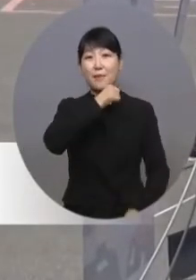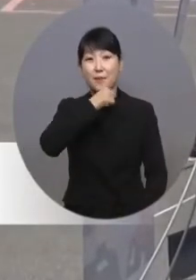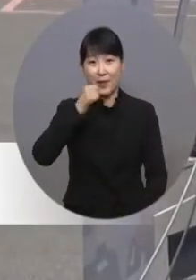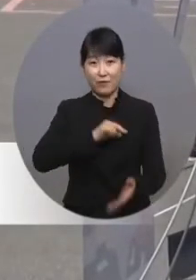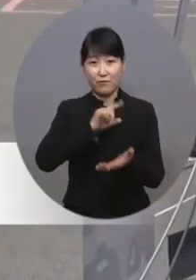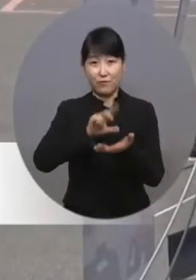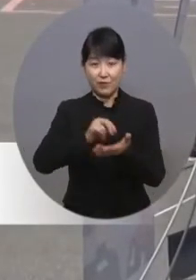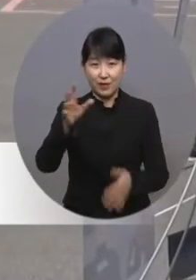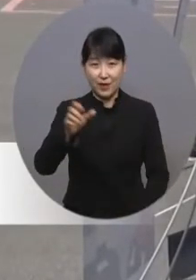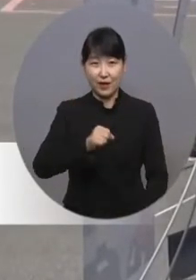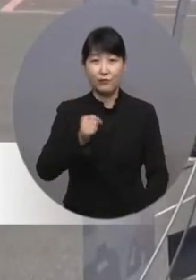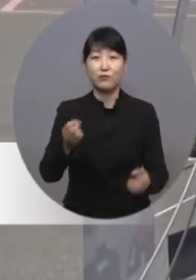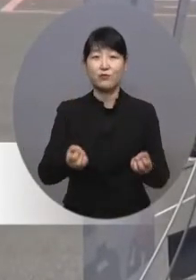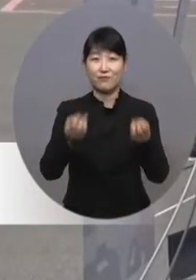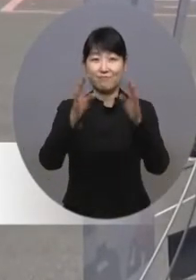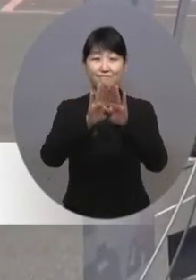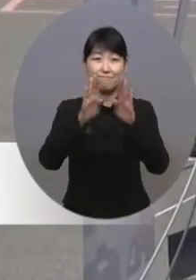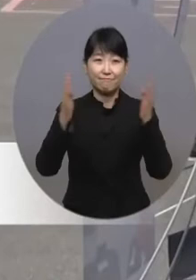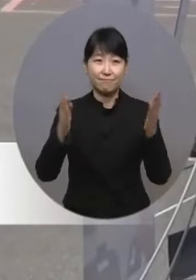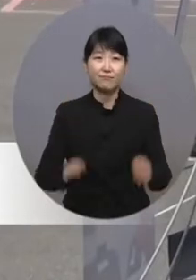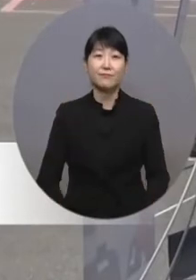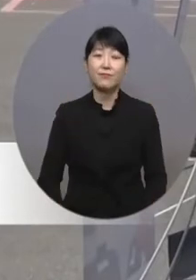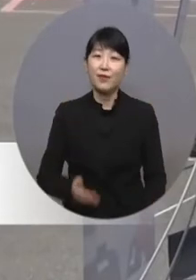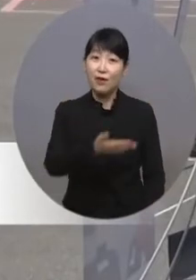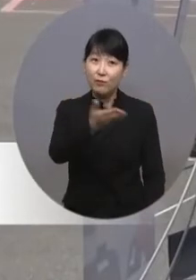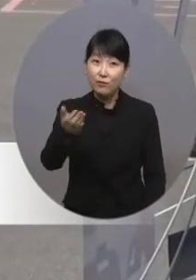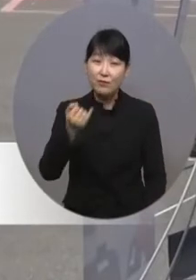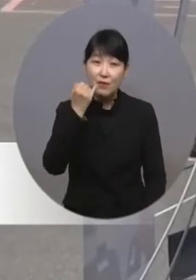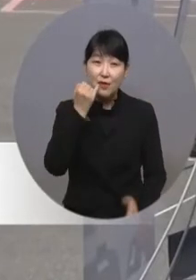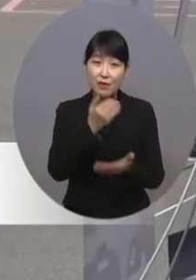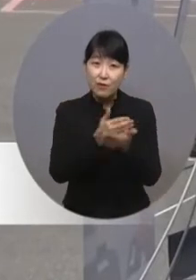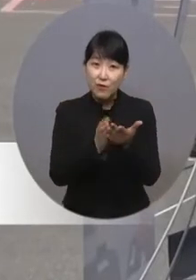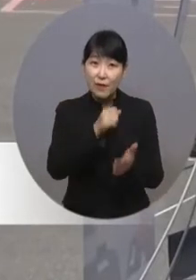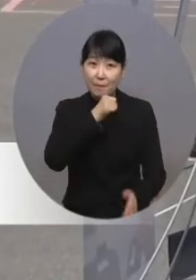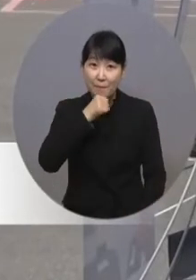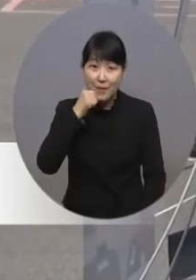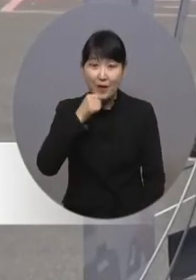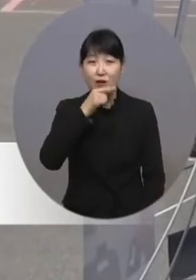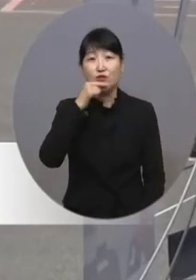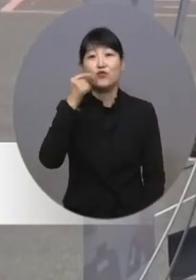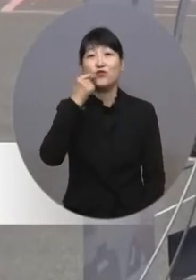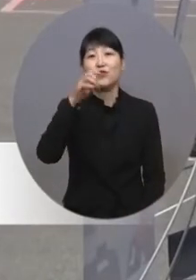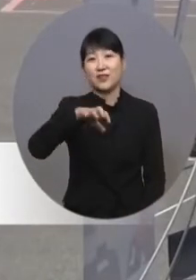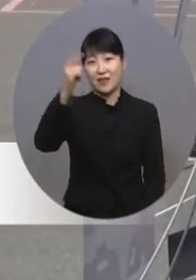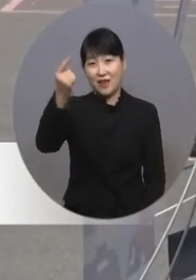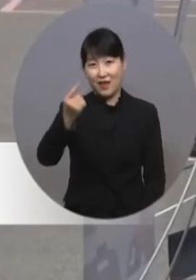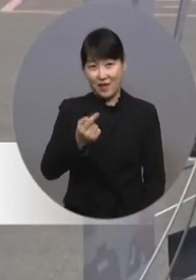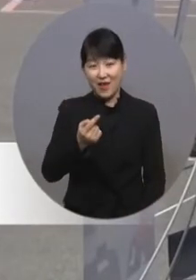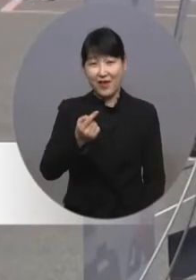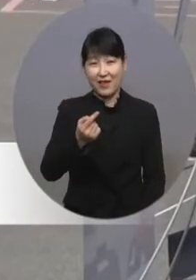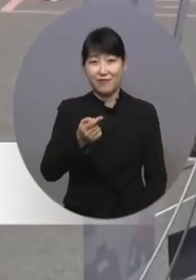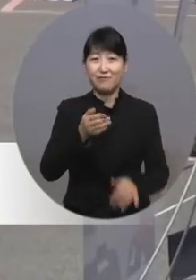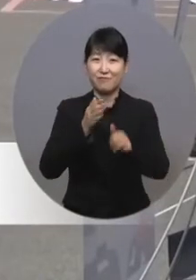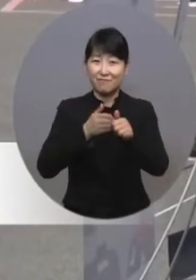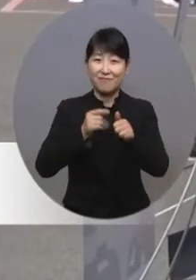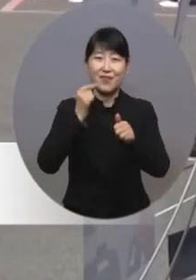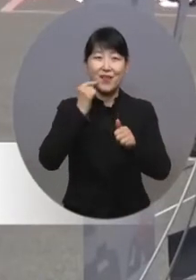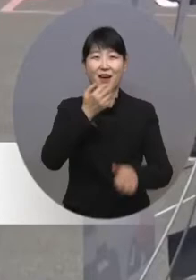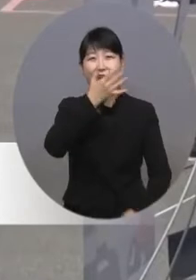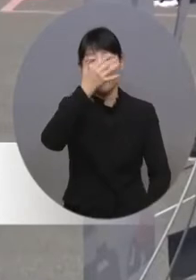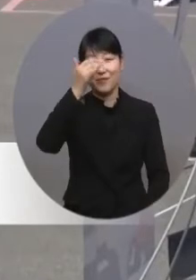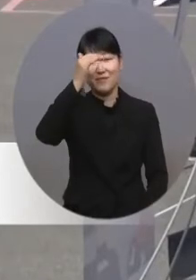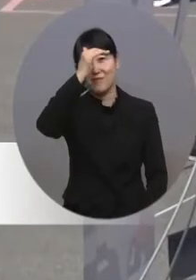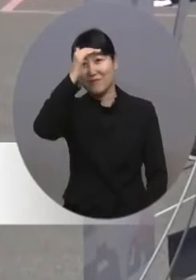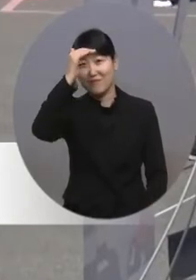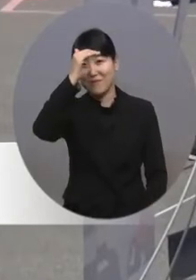주제로 축제를 열었습니다. 여러분들 장류의 맛을 순창에 와서 봐주시고 순창의 아름다운 자연